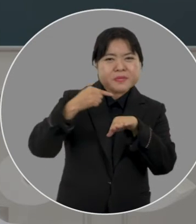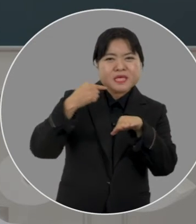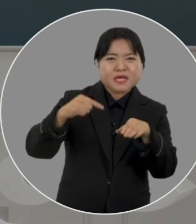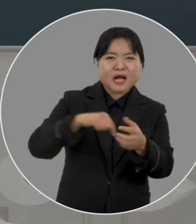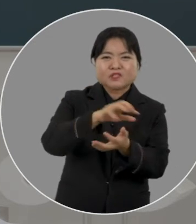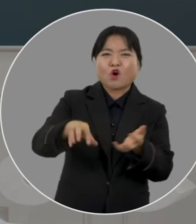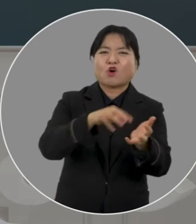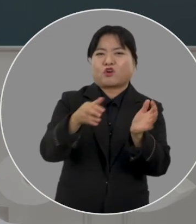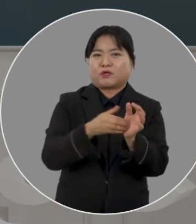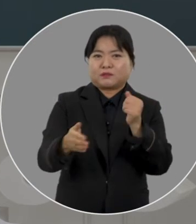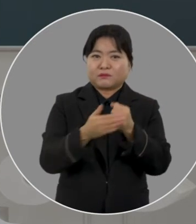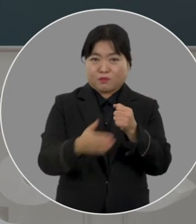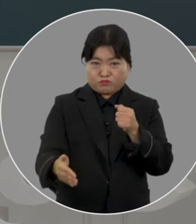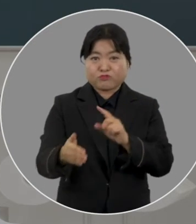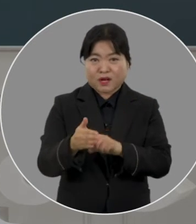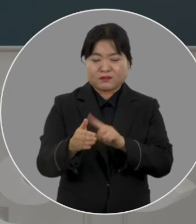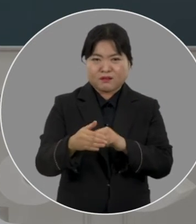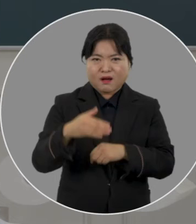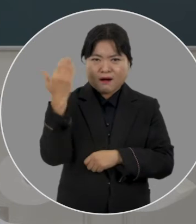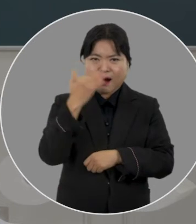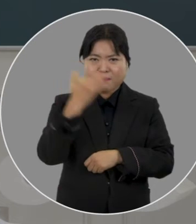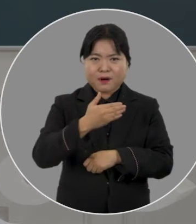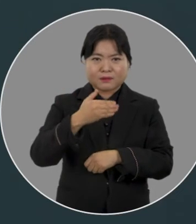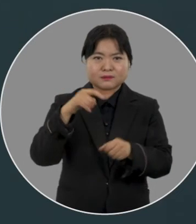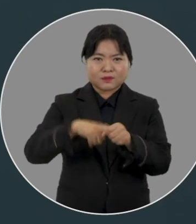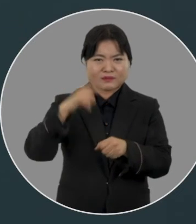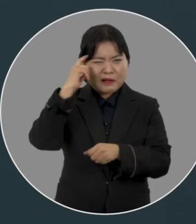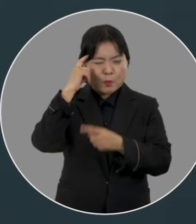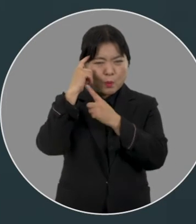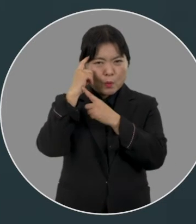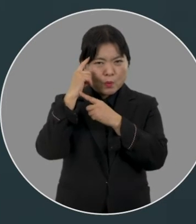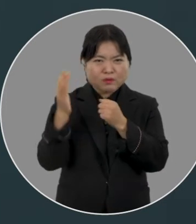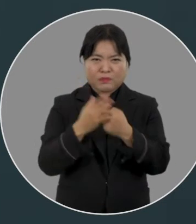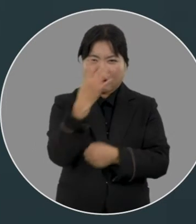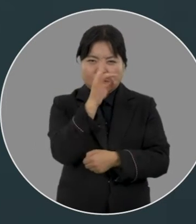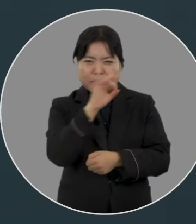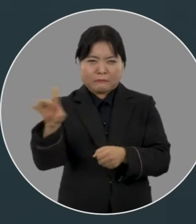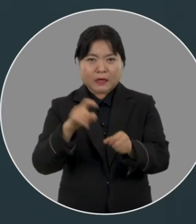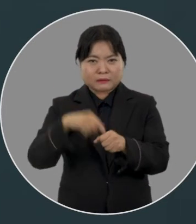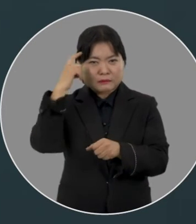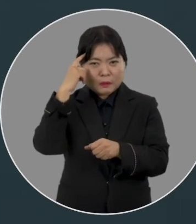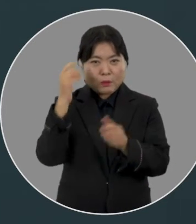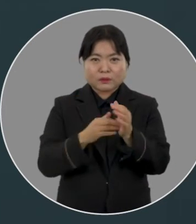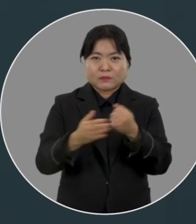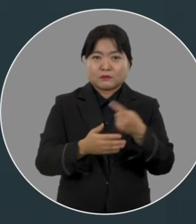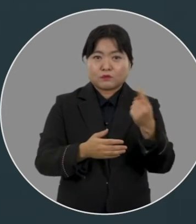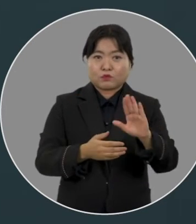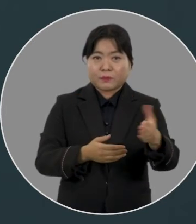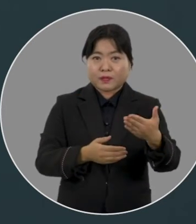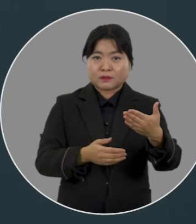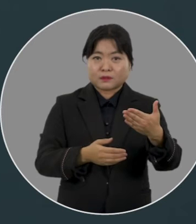섞였기 때문이다 라고 하는 강박적 사고 때문이었어요. 그게 이제 1900년대 초반부터